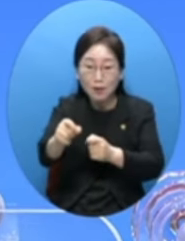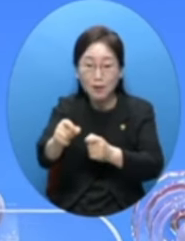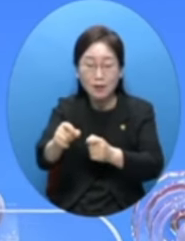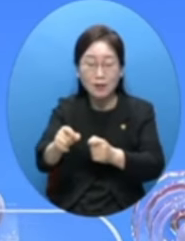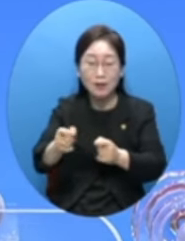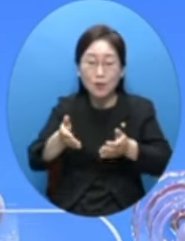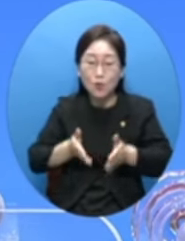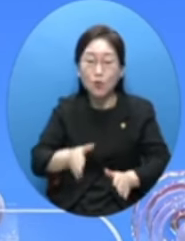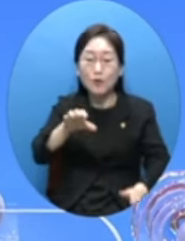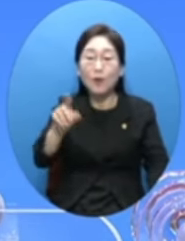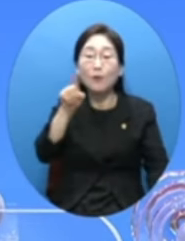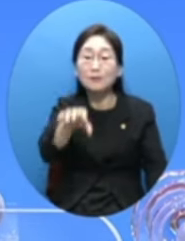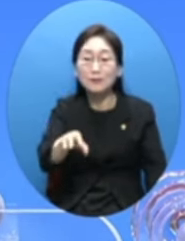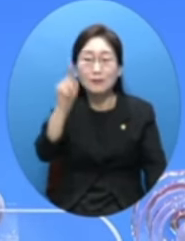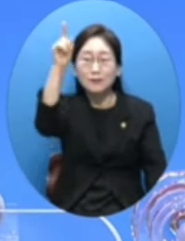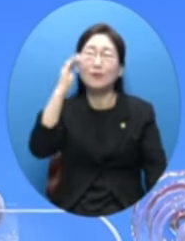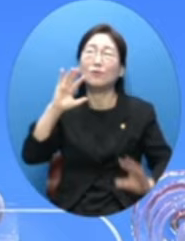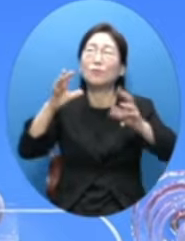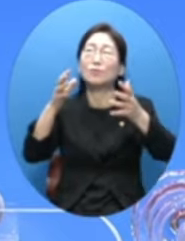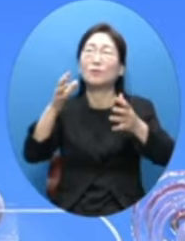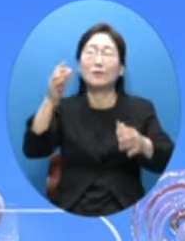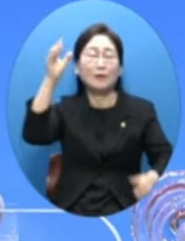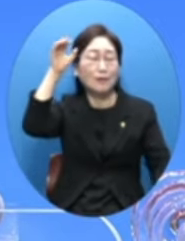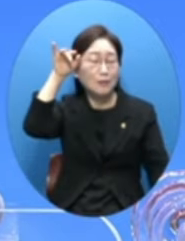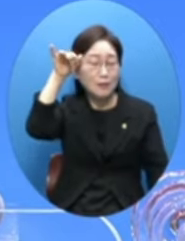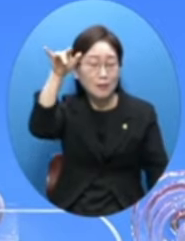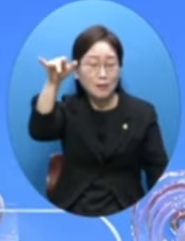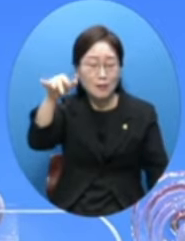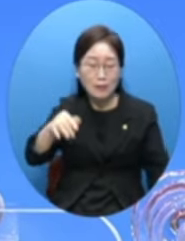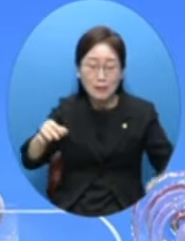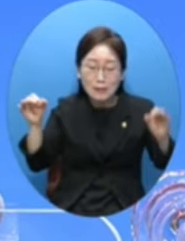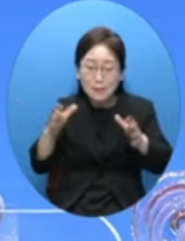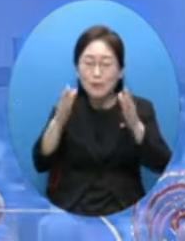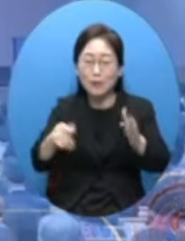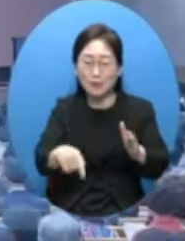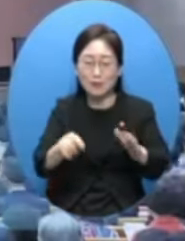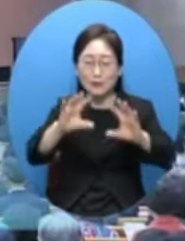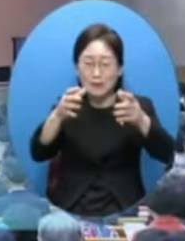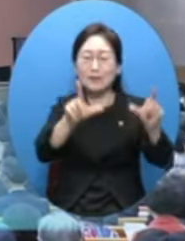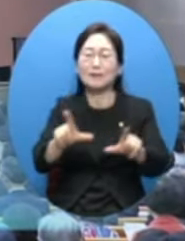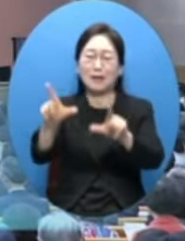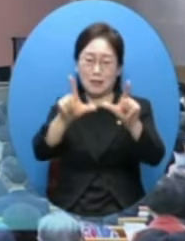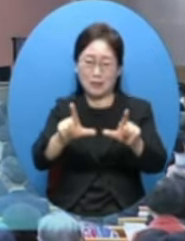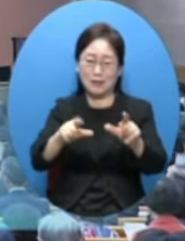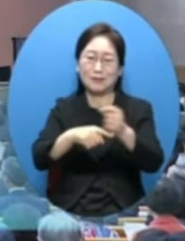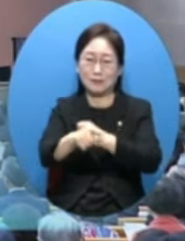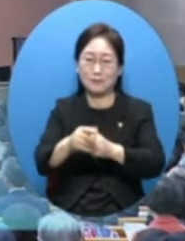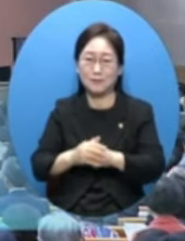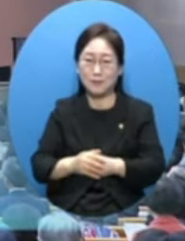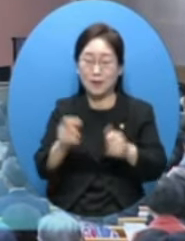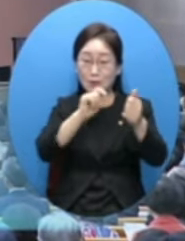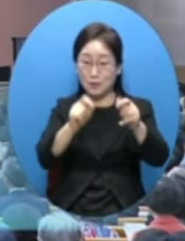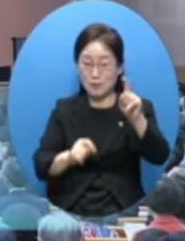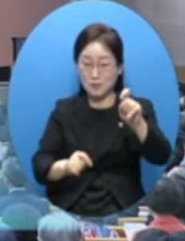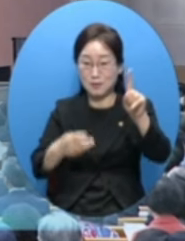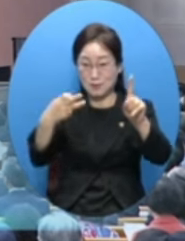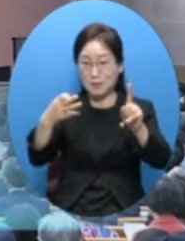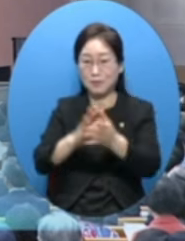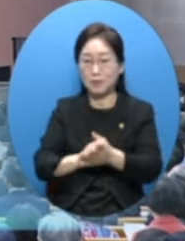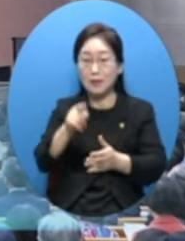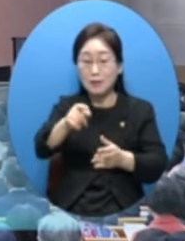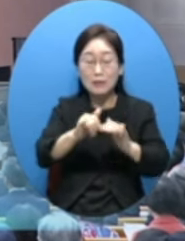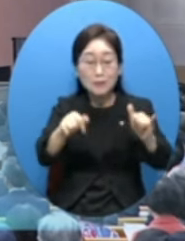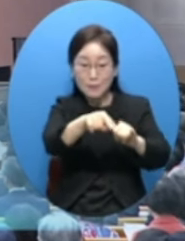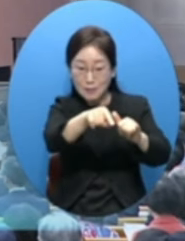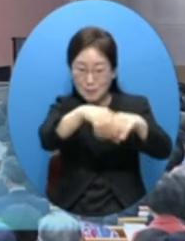바라보며 잠시 이 땅에와 나그네길 인생을 사는 것입니다. 그래서 히브리서 11장 13절에 이렇게 말씀했습니다. 이 사람들은